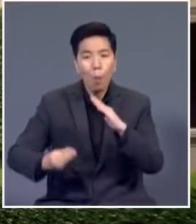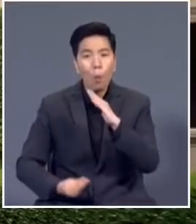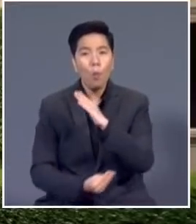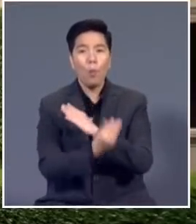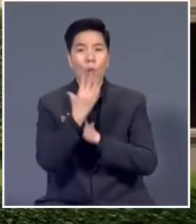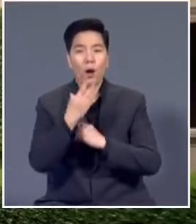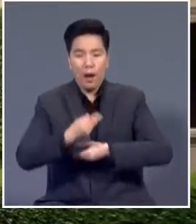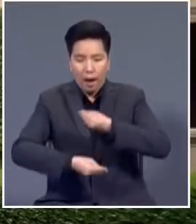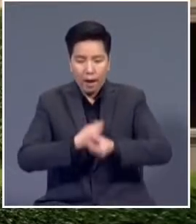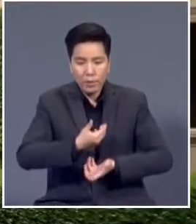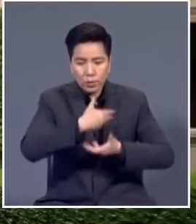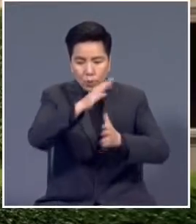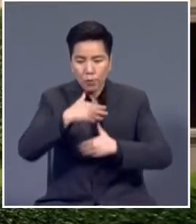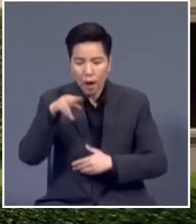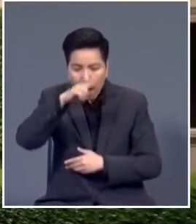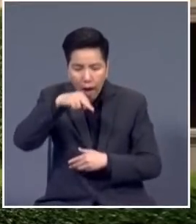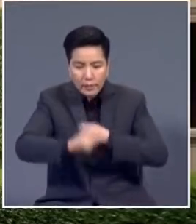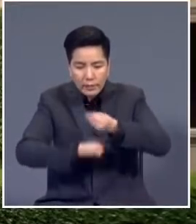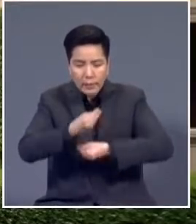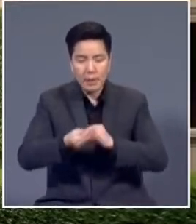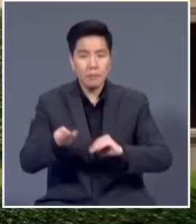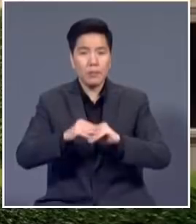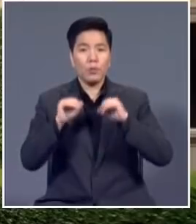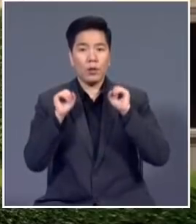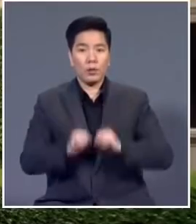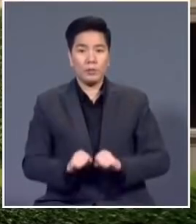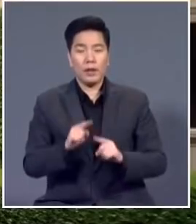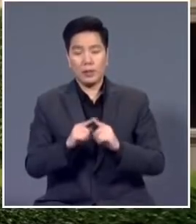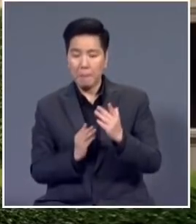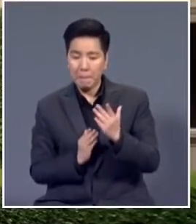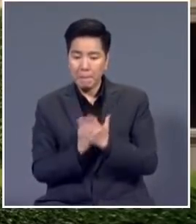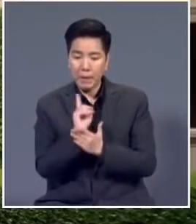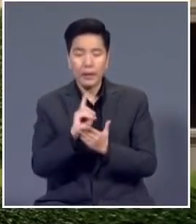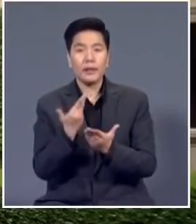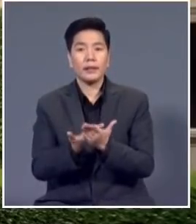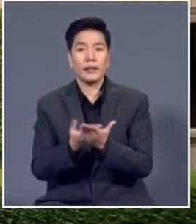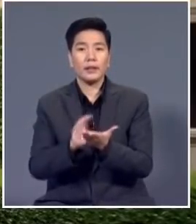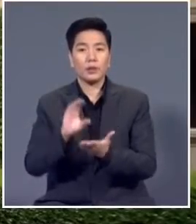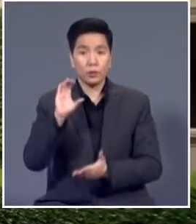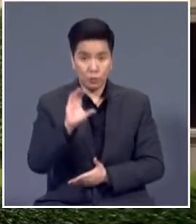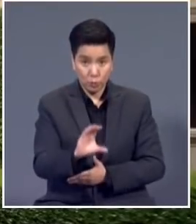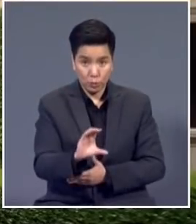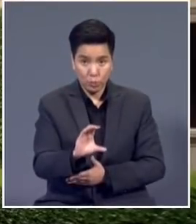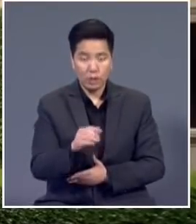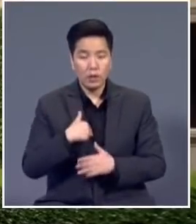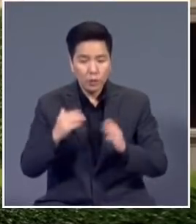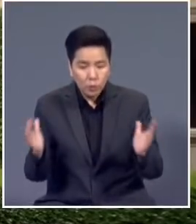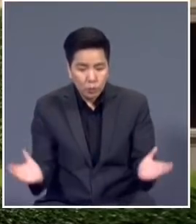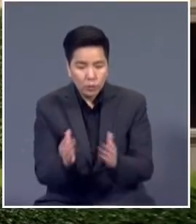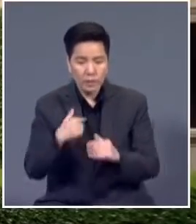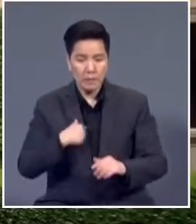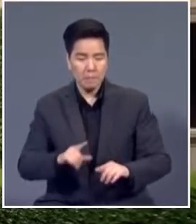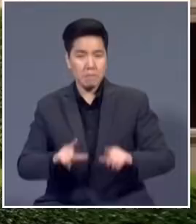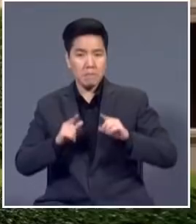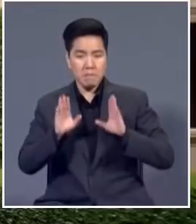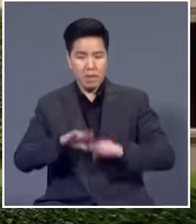กระจายตลาดเพิ่มรายได้ทางการค้าเพิ่มศักยภาพของประเทศผ่านการลงทุนรวมถึงส่งเสริมภาพลักษณ์ที่ดีในเวทีโลก